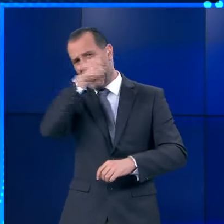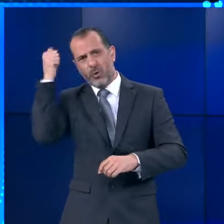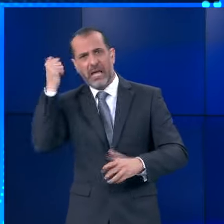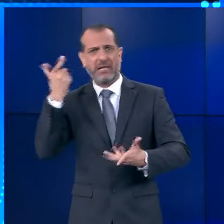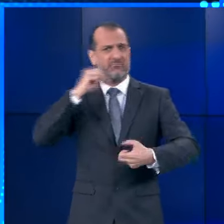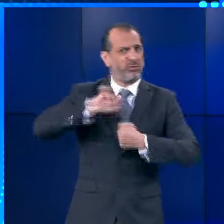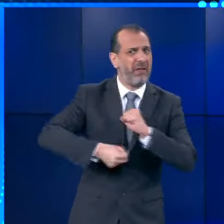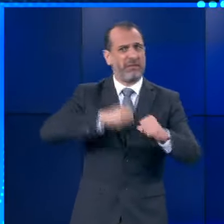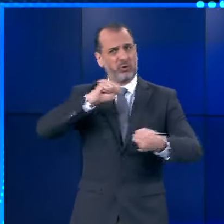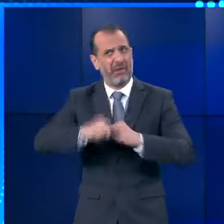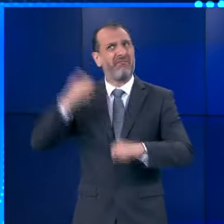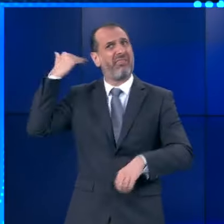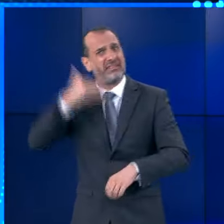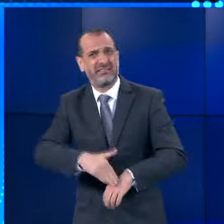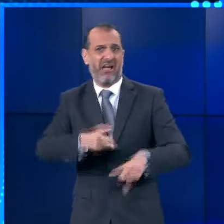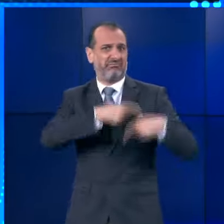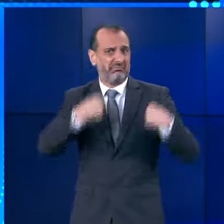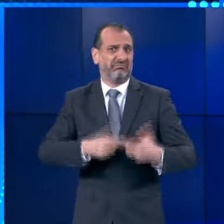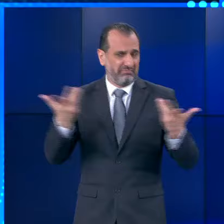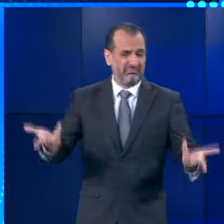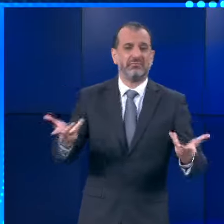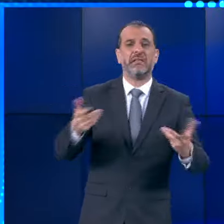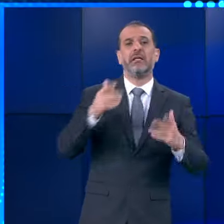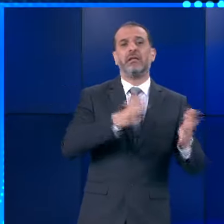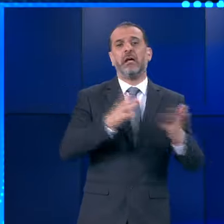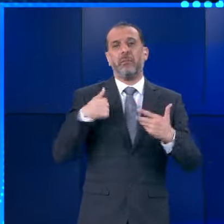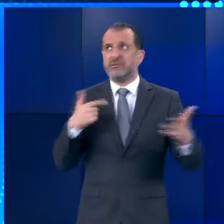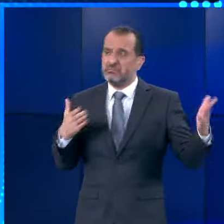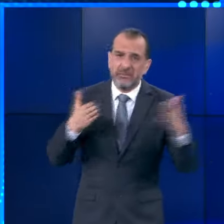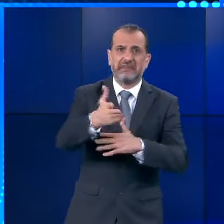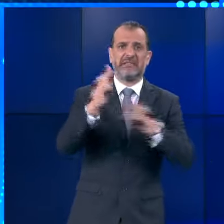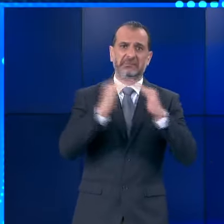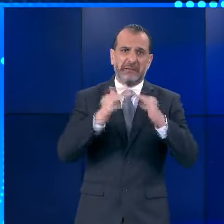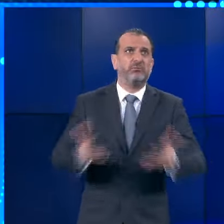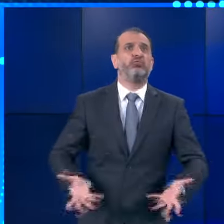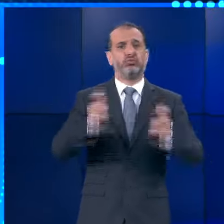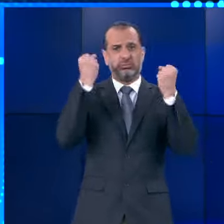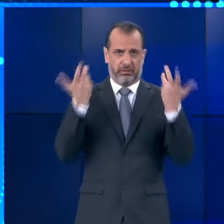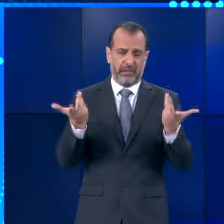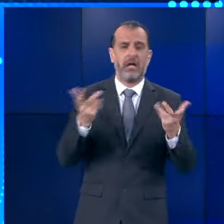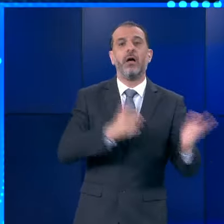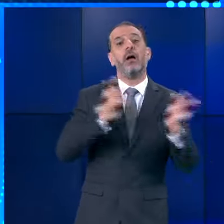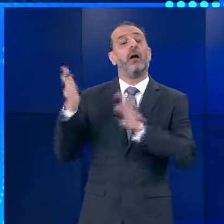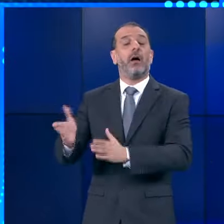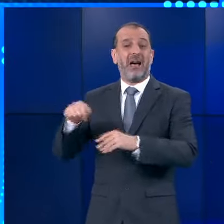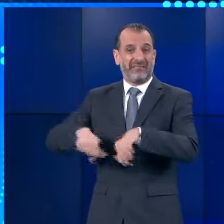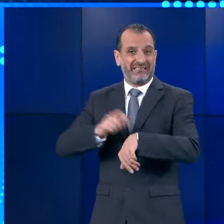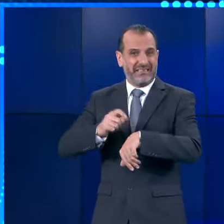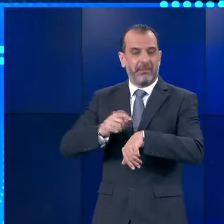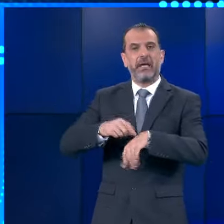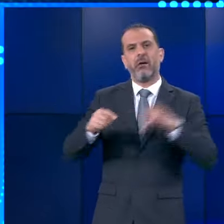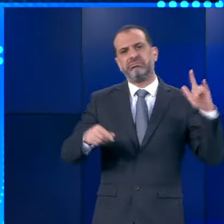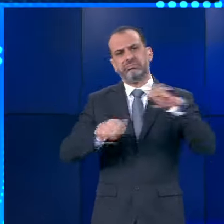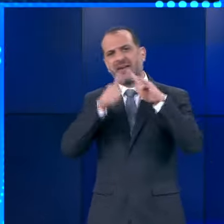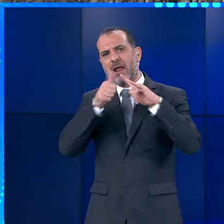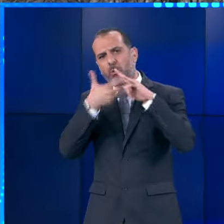ζωή τους. Έτσι, τώρα πώς έχει η κατάσταση, Βαγγέλη? Μπαίνουμε στη φωτιά για να σώσουν σπίτια. Η κατάσταση αυτή τη στιγμή είναι οι τελευταίες ρήψεις γίνονται από τα